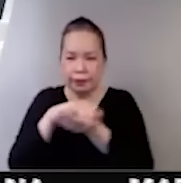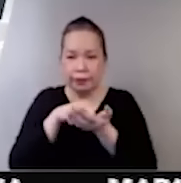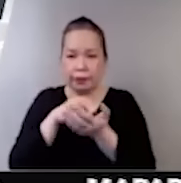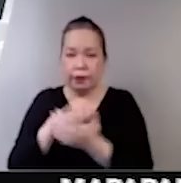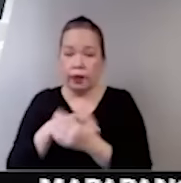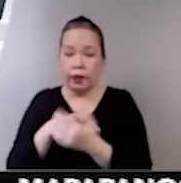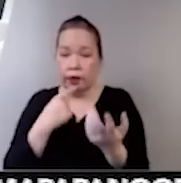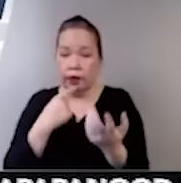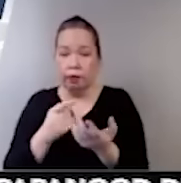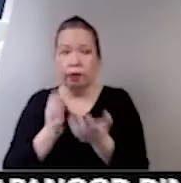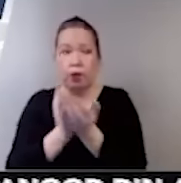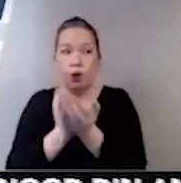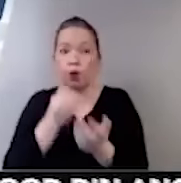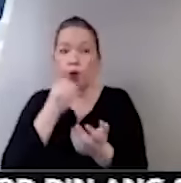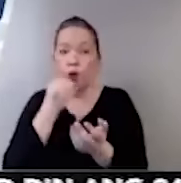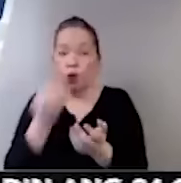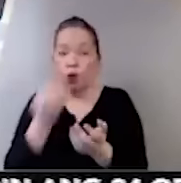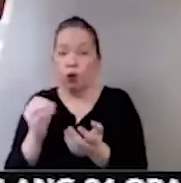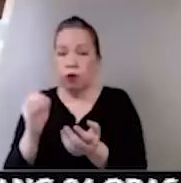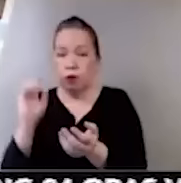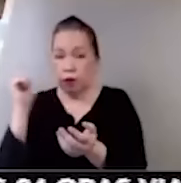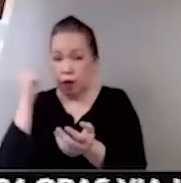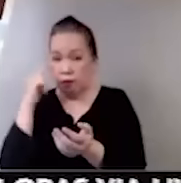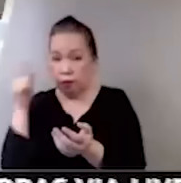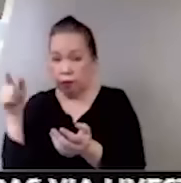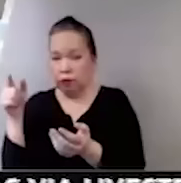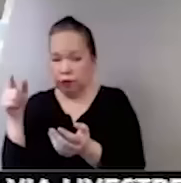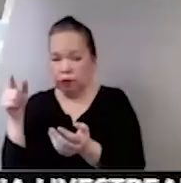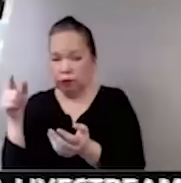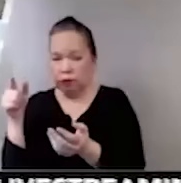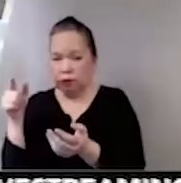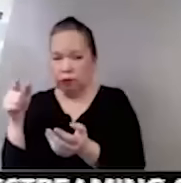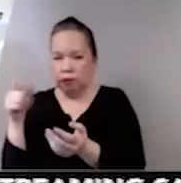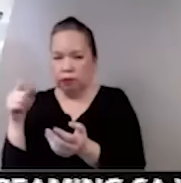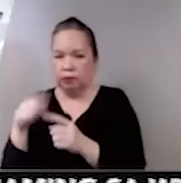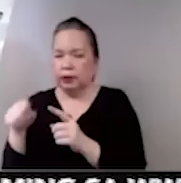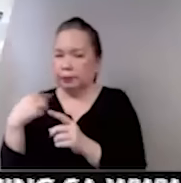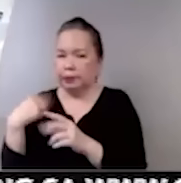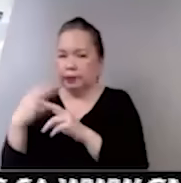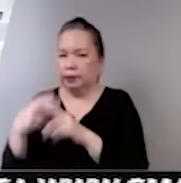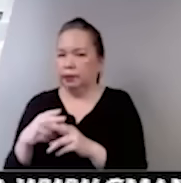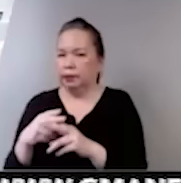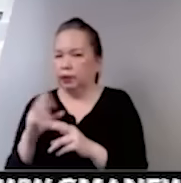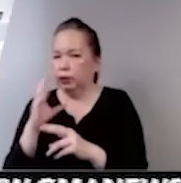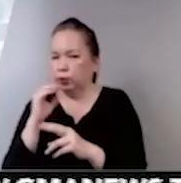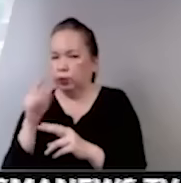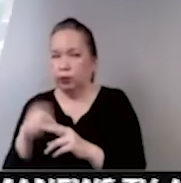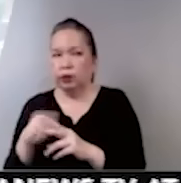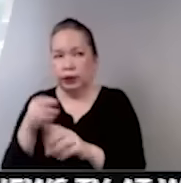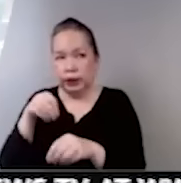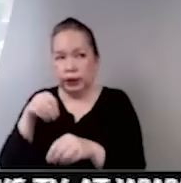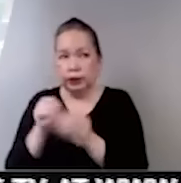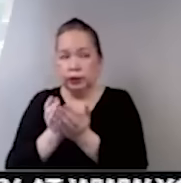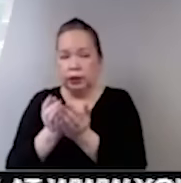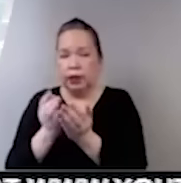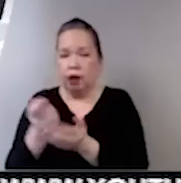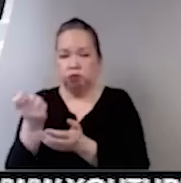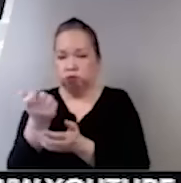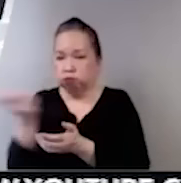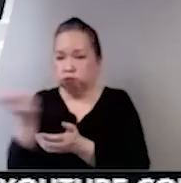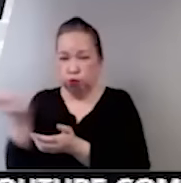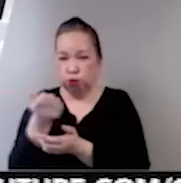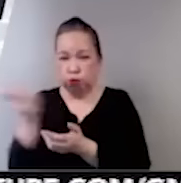isang ahensya ng gobyerno pero hindi pa muna kinilala ng WASEFA Slipways. May water cannon ito na angkop gamitin sa paglaban sa apoy.